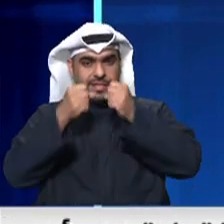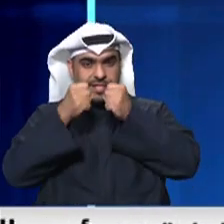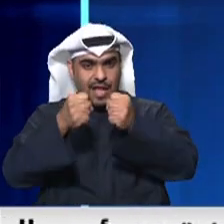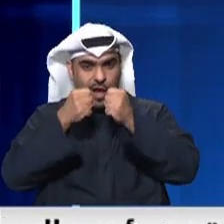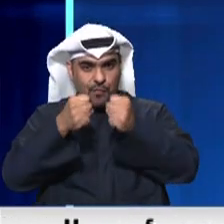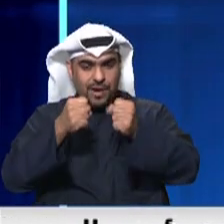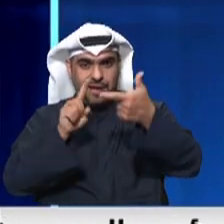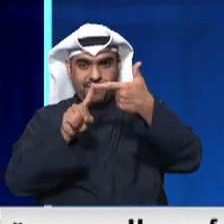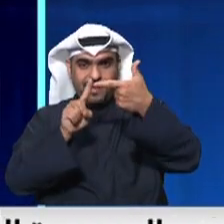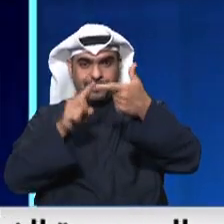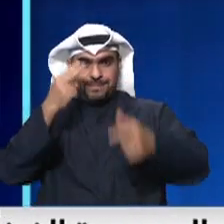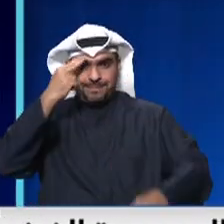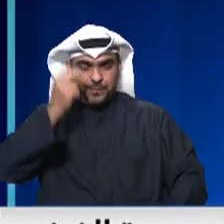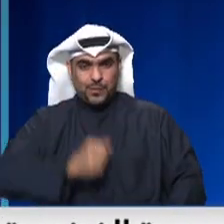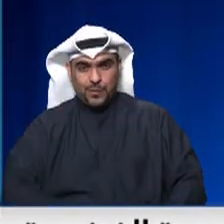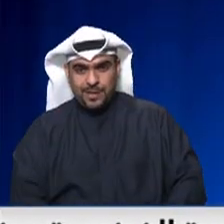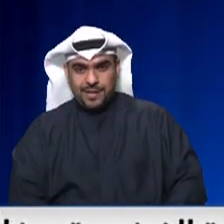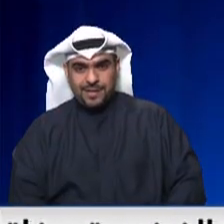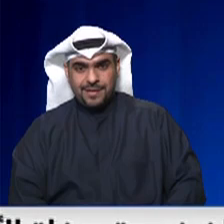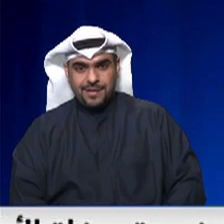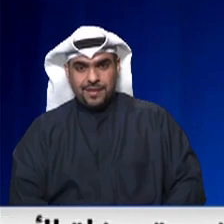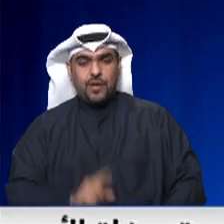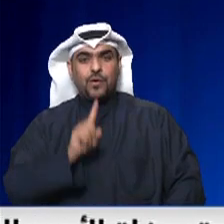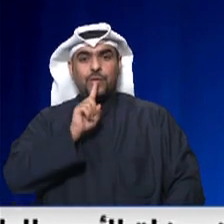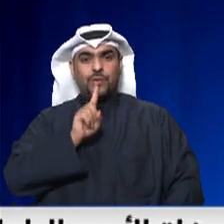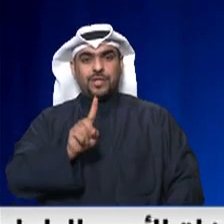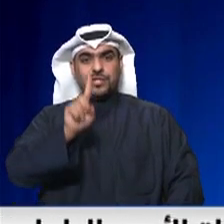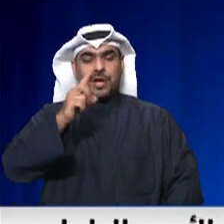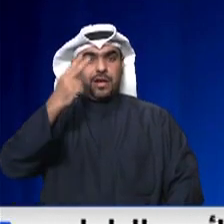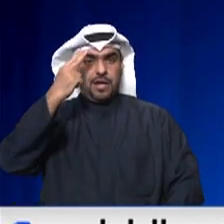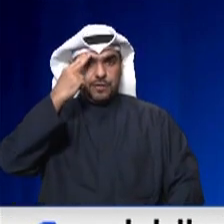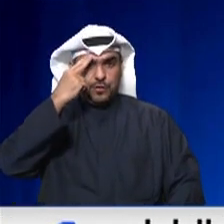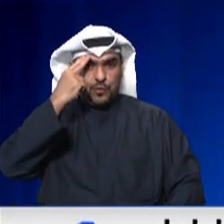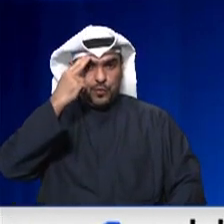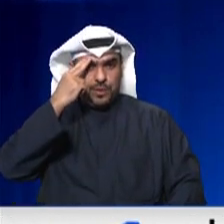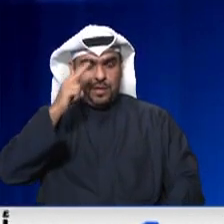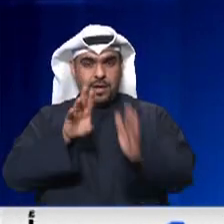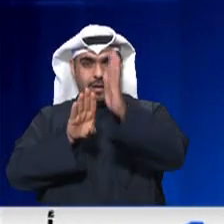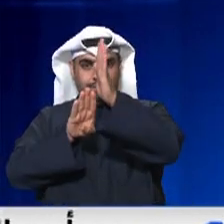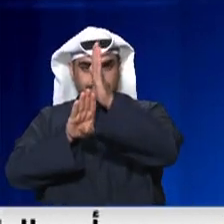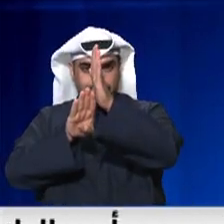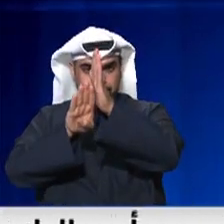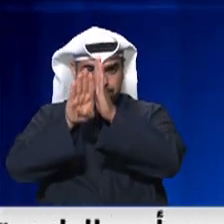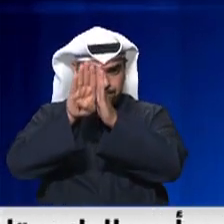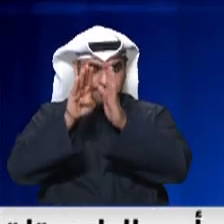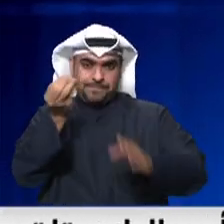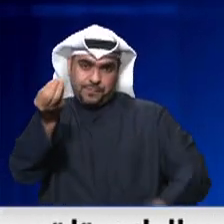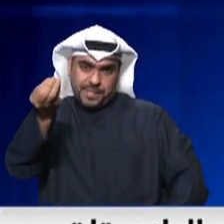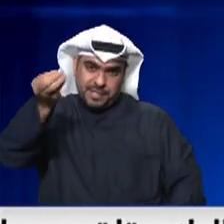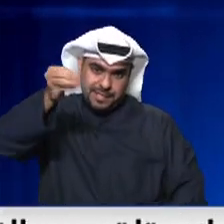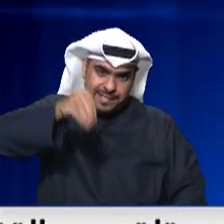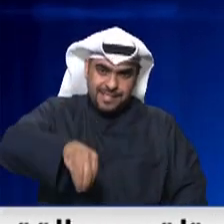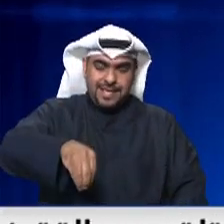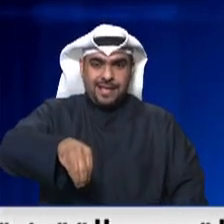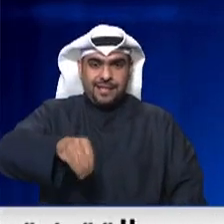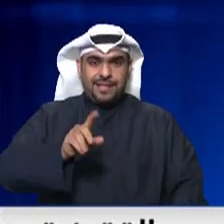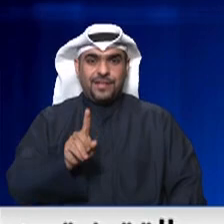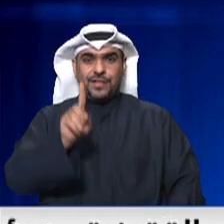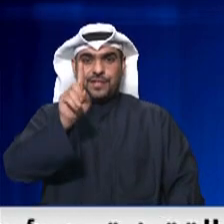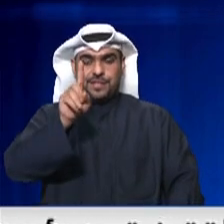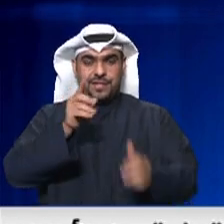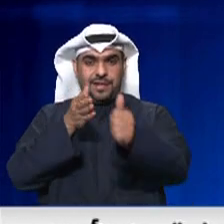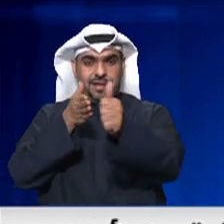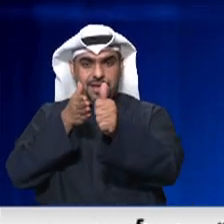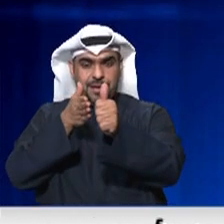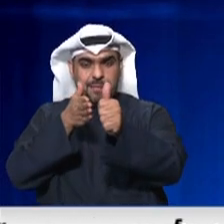موفور الصحه والعافيه ويحقق للمملكه العربيه السعوديه الشقيقه كل الرقي والازدهار في